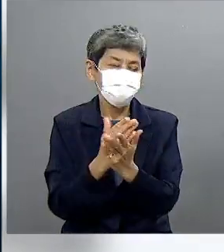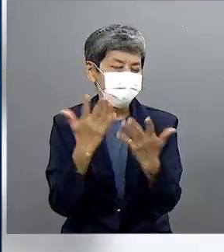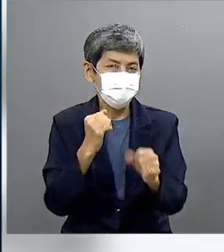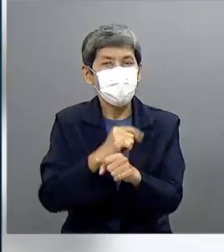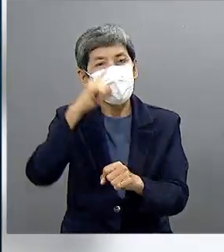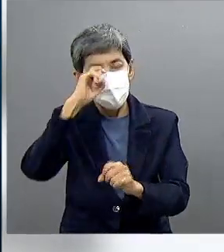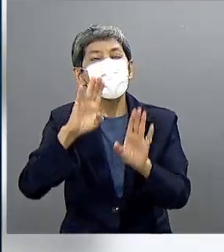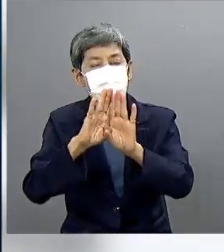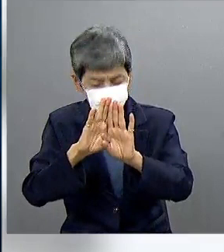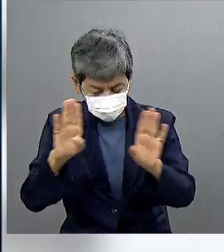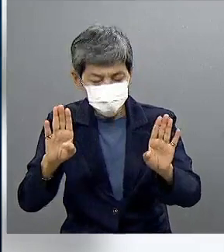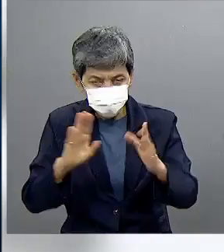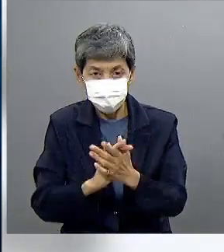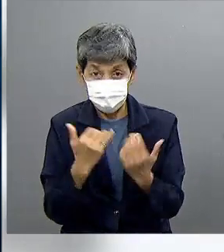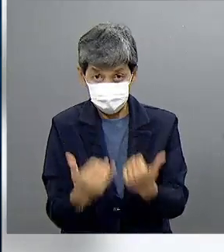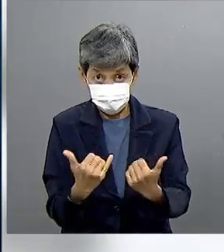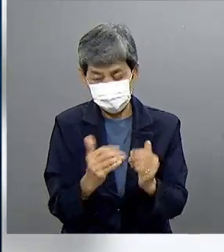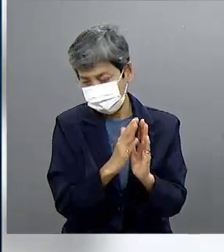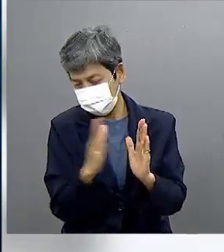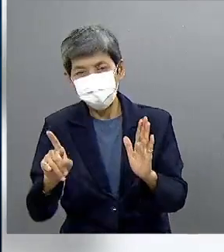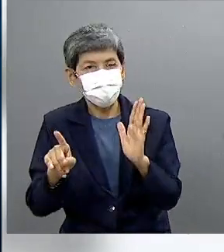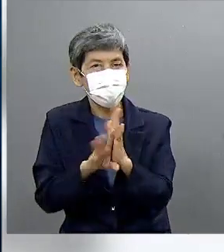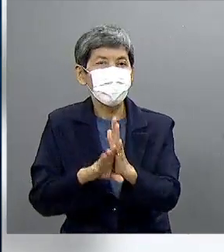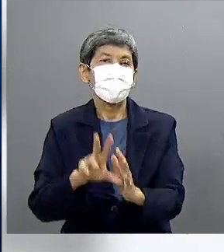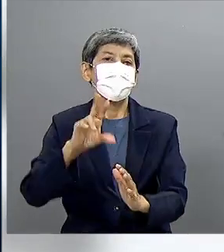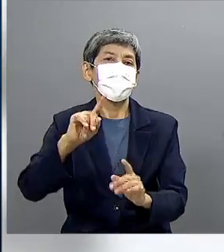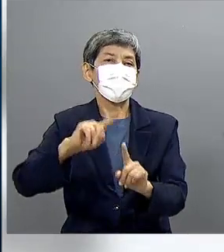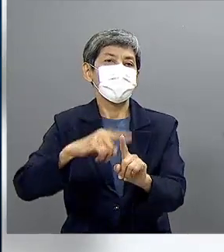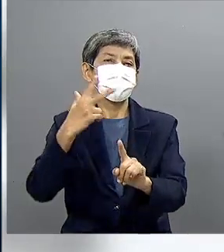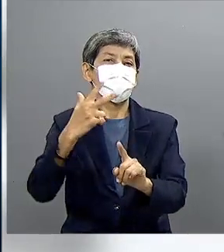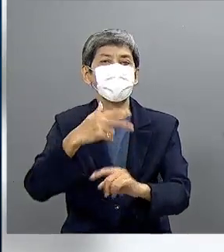ค่ะตั้งแต่วันนี้จนถึงวันที่31มีนาคมที่ไทย PBS